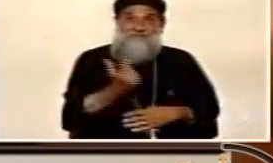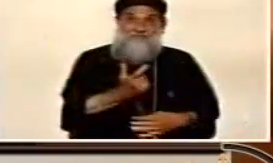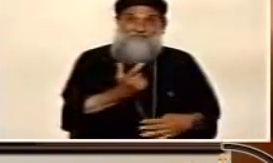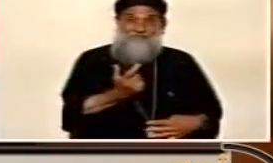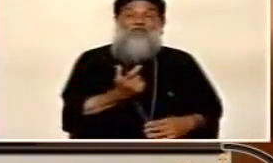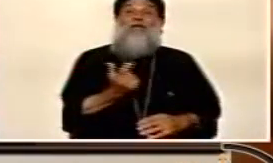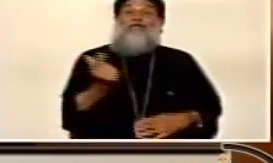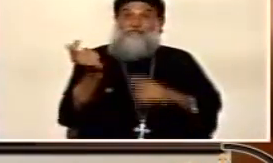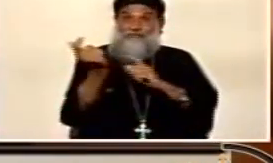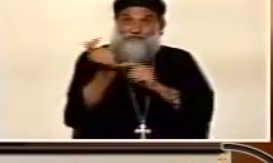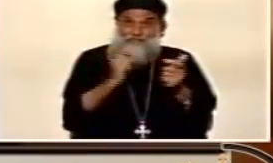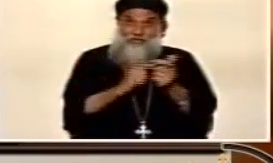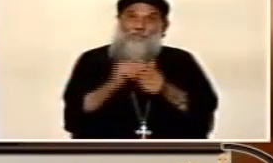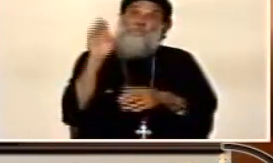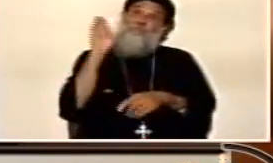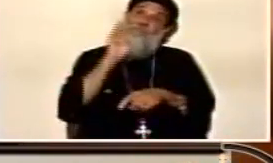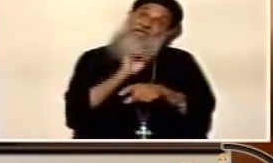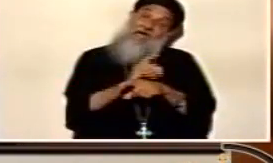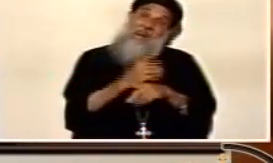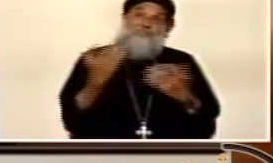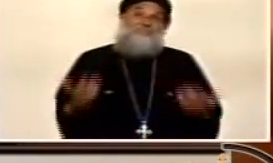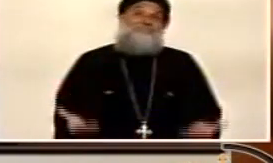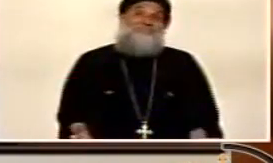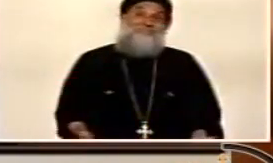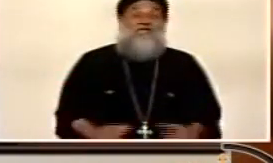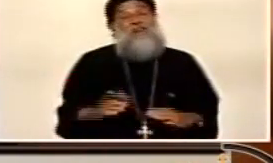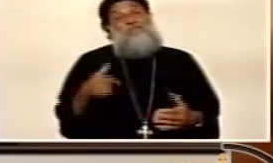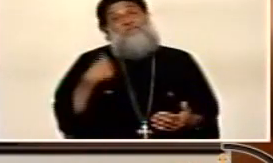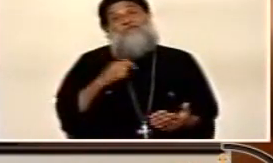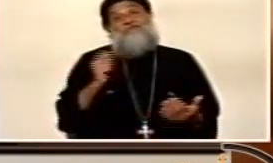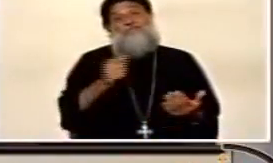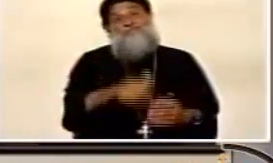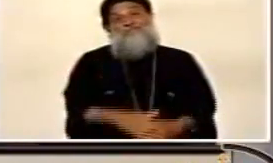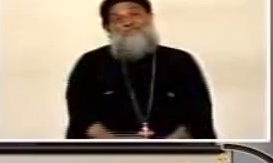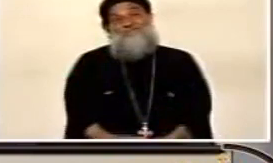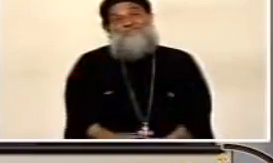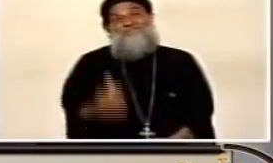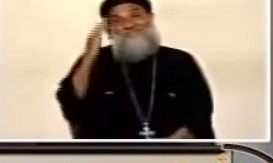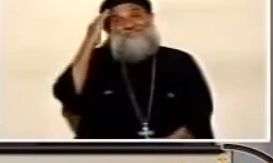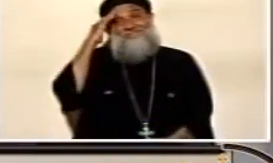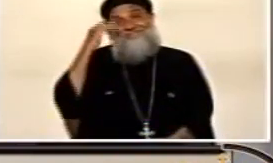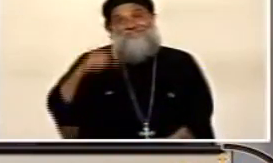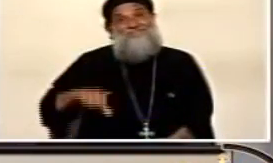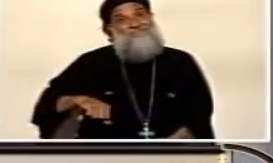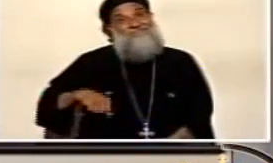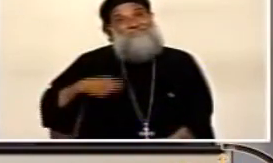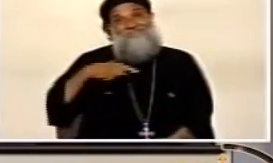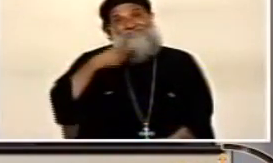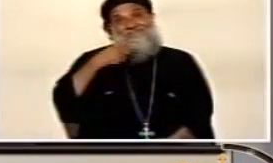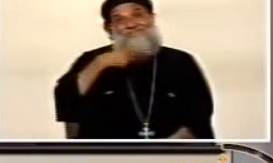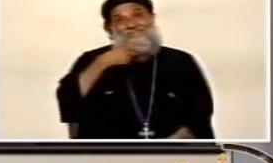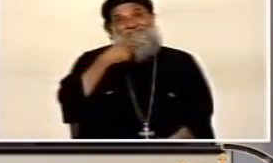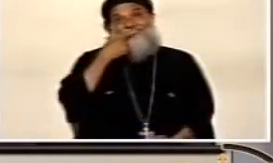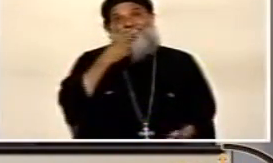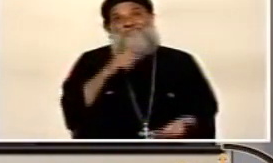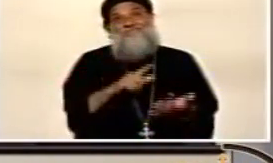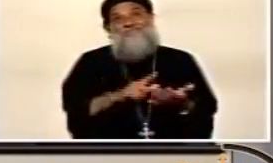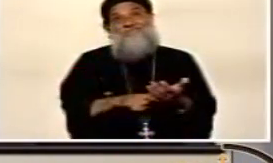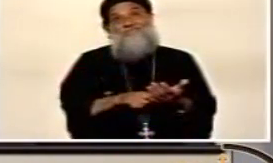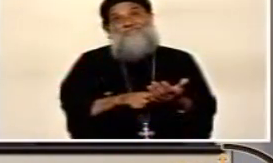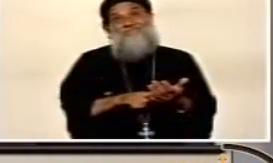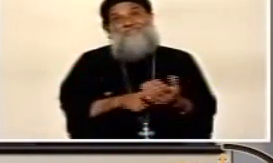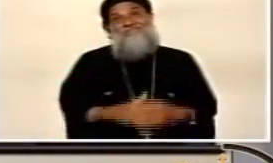رسمها السيد المسيح بهذه الكلمات. ربنا يخليك يا سيدنا تعيش وتعلمنا، وياريت فعلا نبقى فعلا